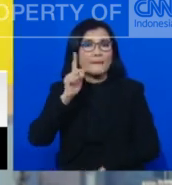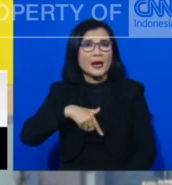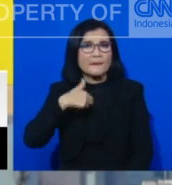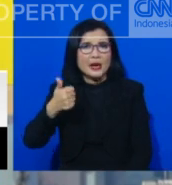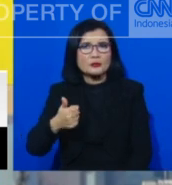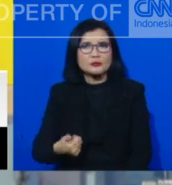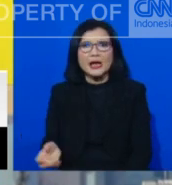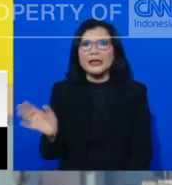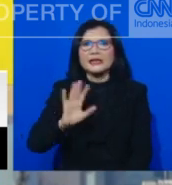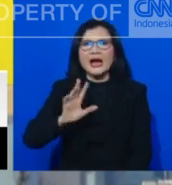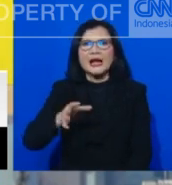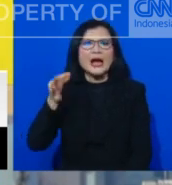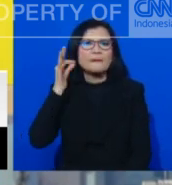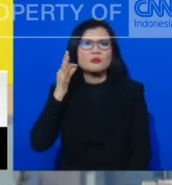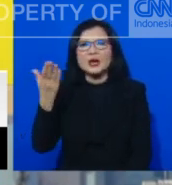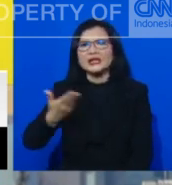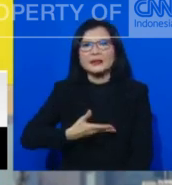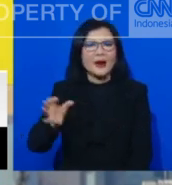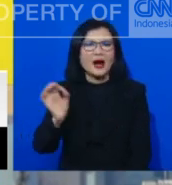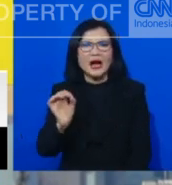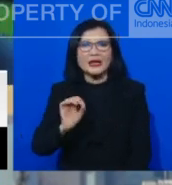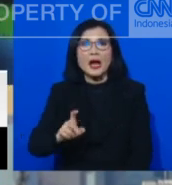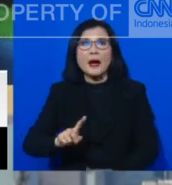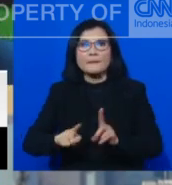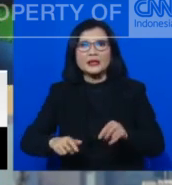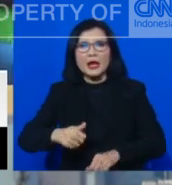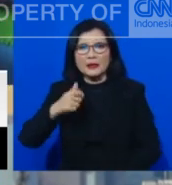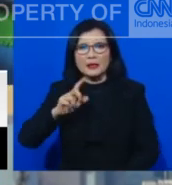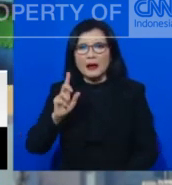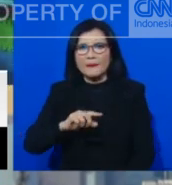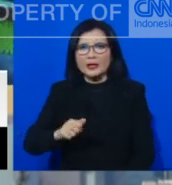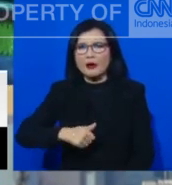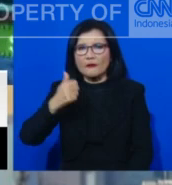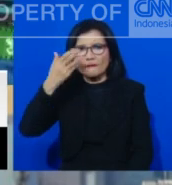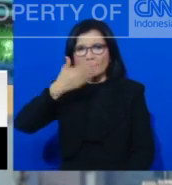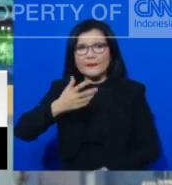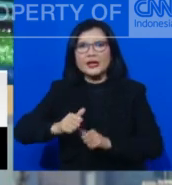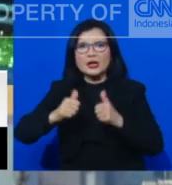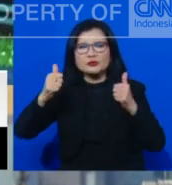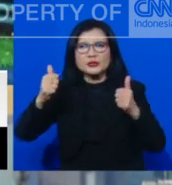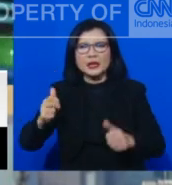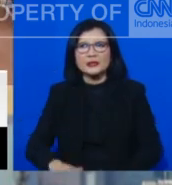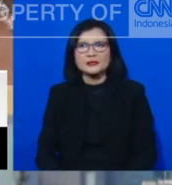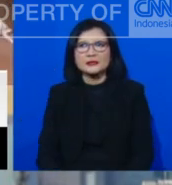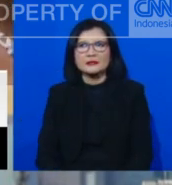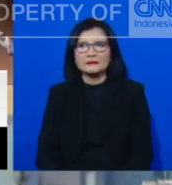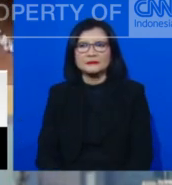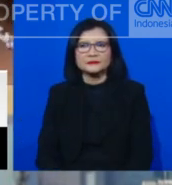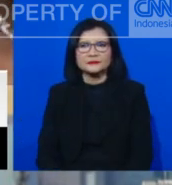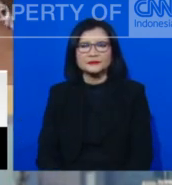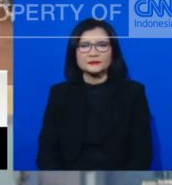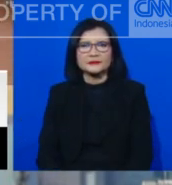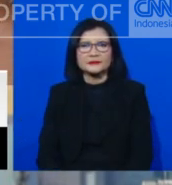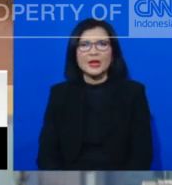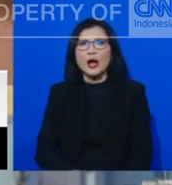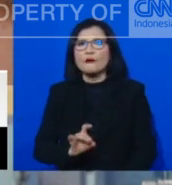sutradara perempuan yang menerima nominasi walaupun film-filmnya sukses seperti ada secara poli dengan moment Talking Cina Prince by the world dengan the